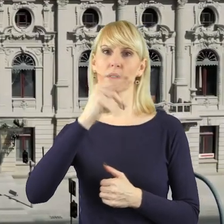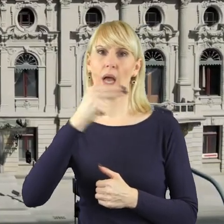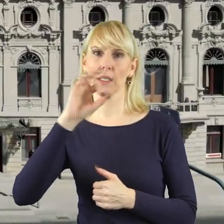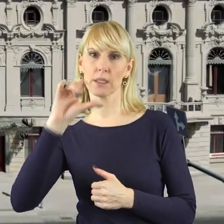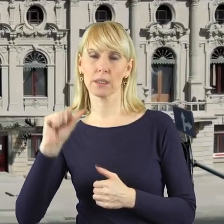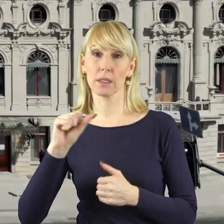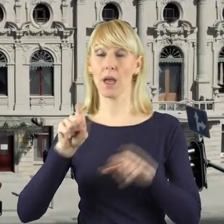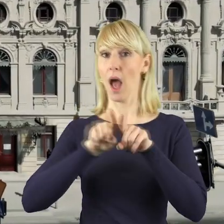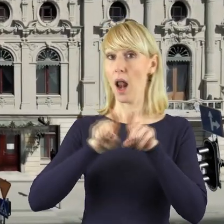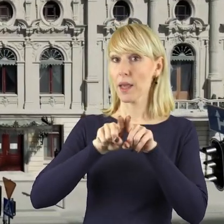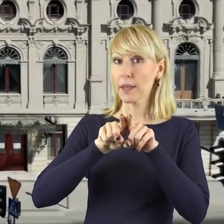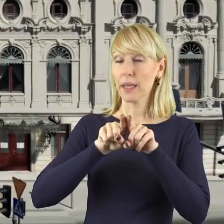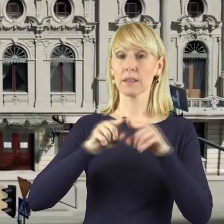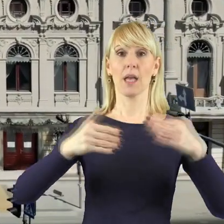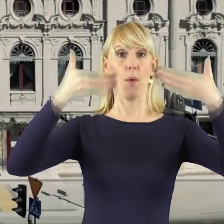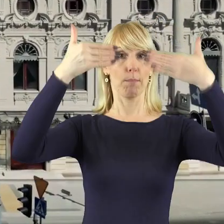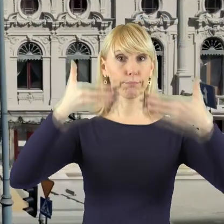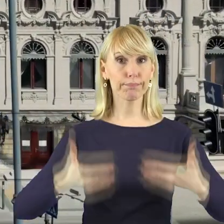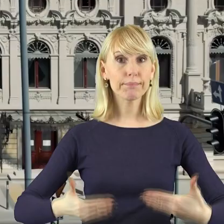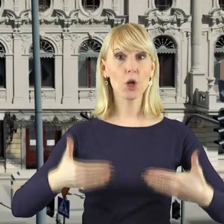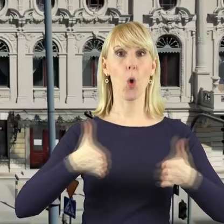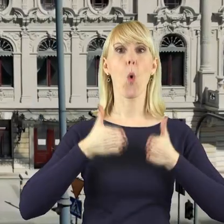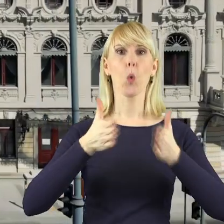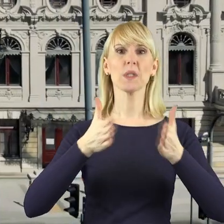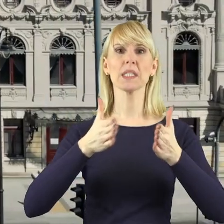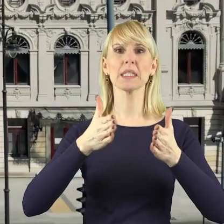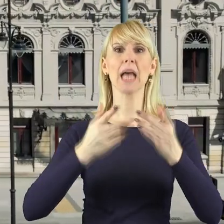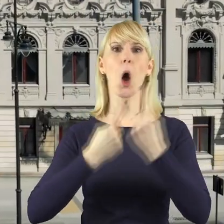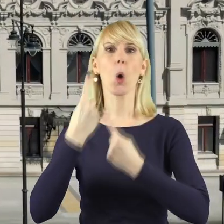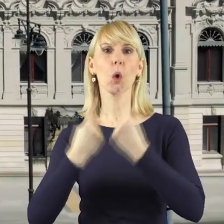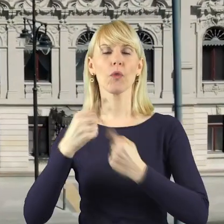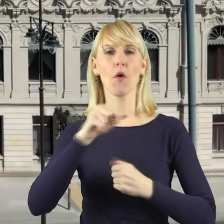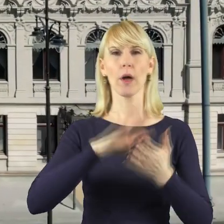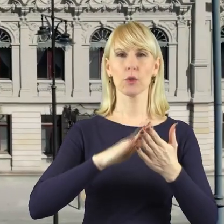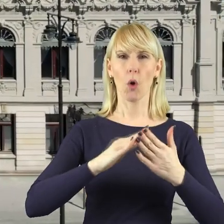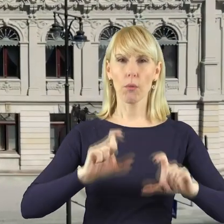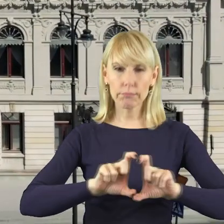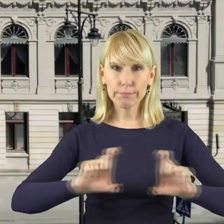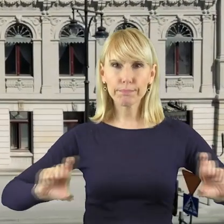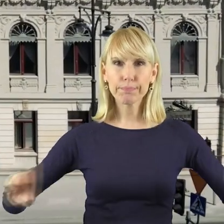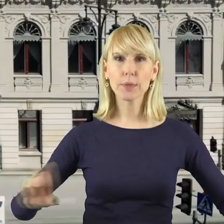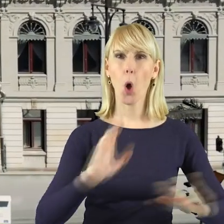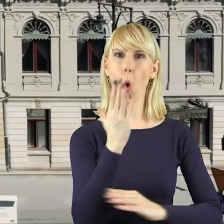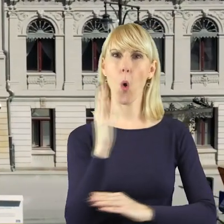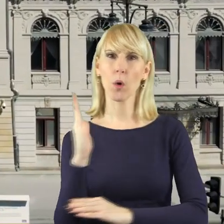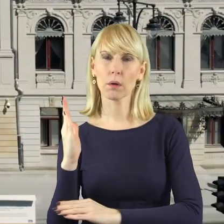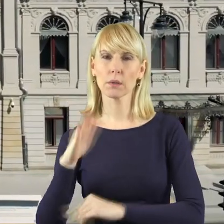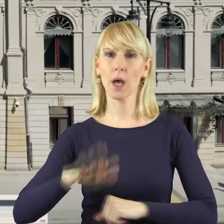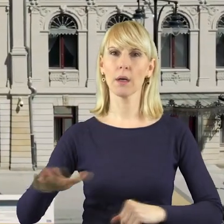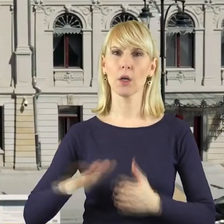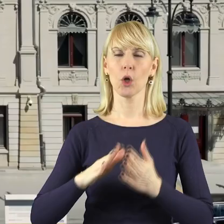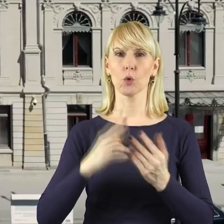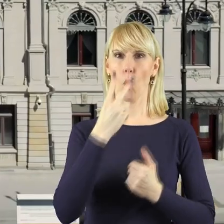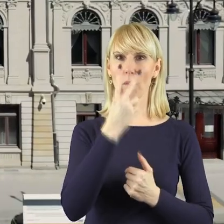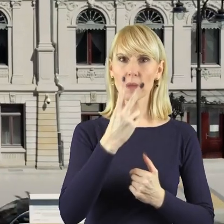Oglądając budynek od strony ulicy Ogrodowej, warto zwrócić uwagę na okna parteru. W kluczach umieszczono tu trzy